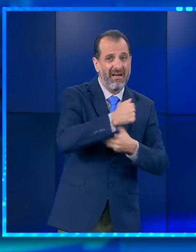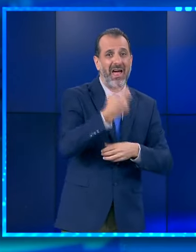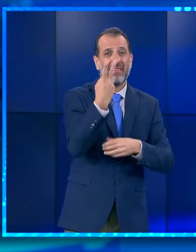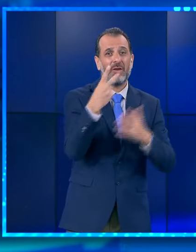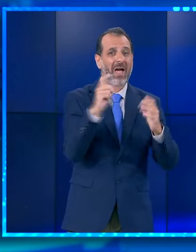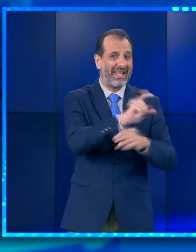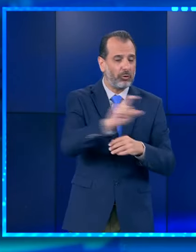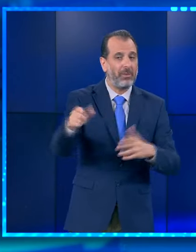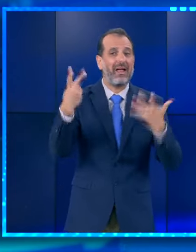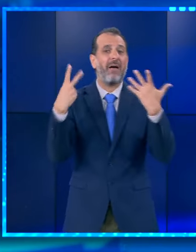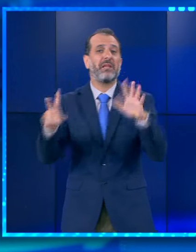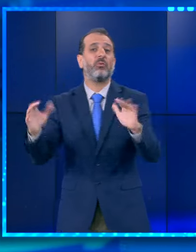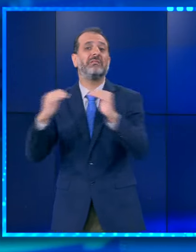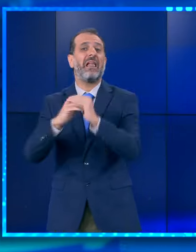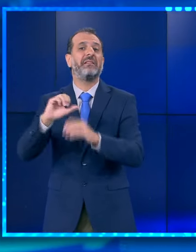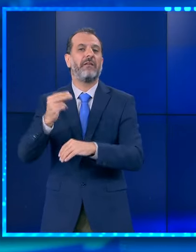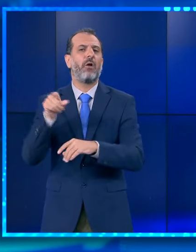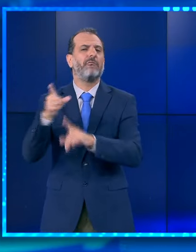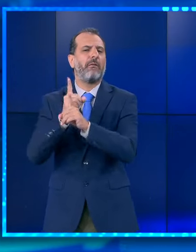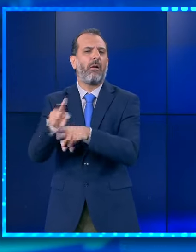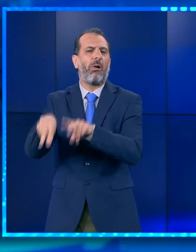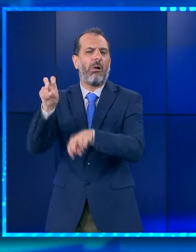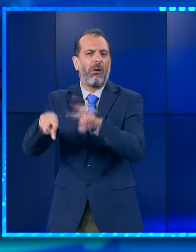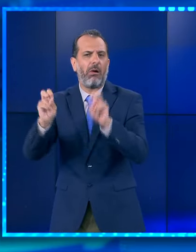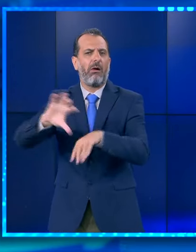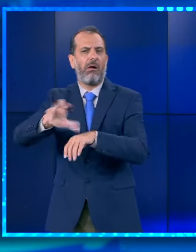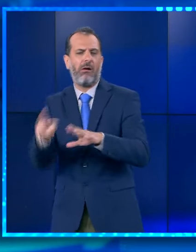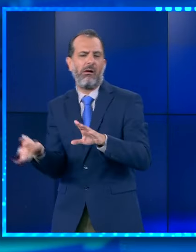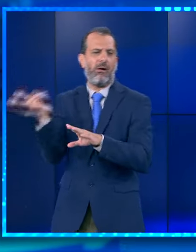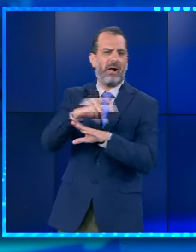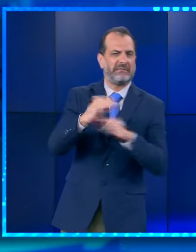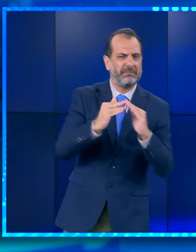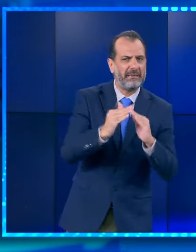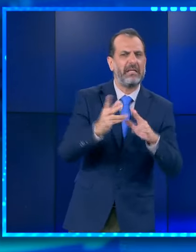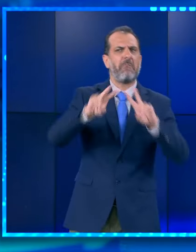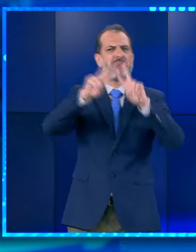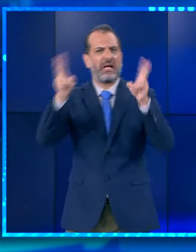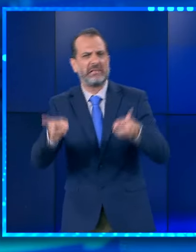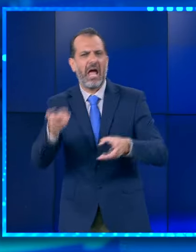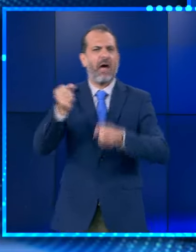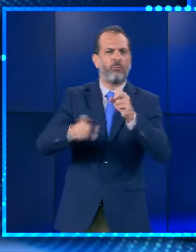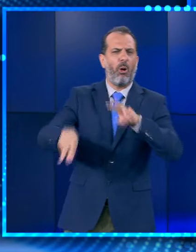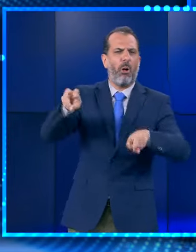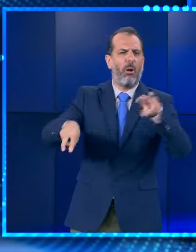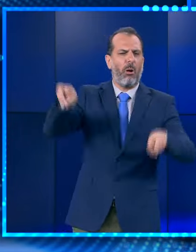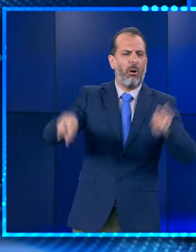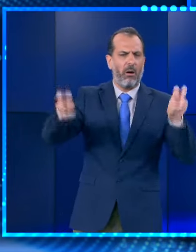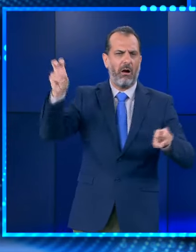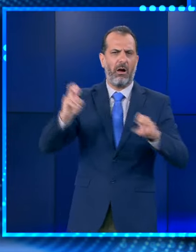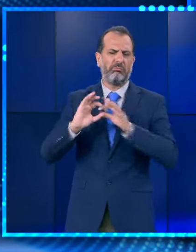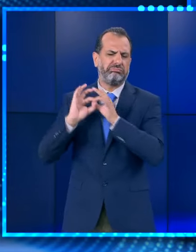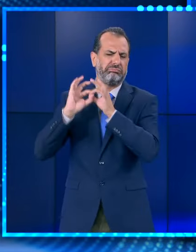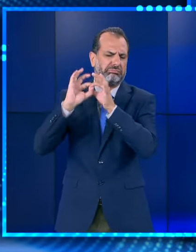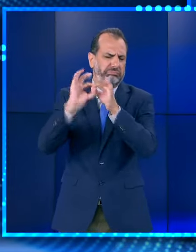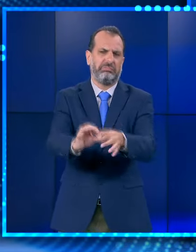2.700.000 ευρώ. Εξειδικεύονταν σε διαρρήξεις, κλοπές, ληστείες σπιτιών, καταστημάτων και αυτοκινήτων. Περισσότερα θα μας πει η Λευκή